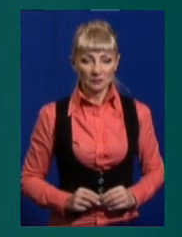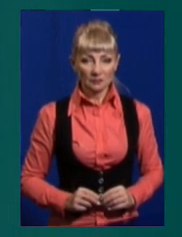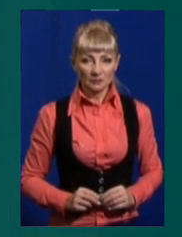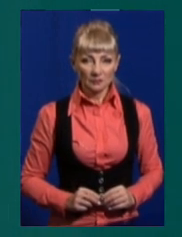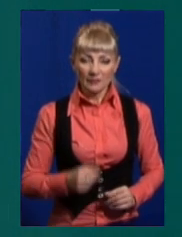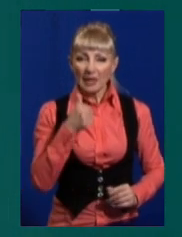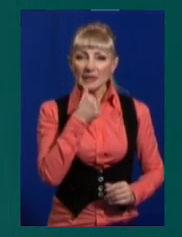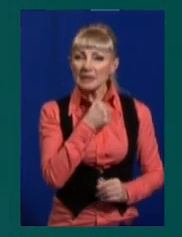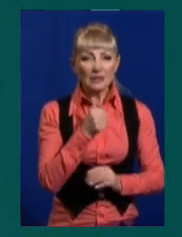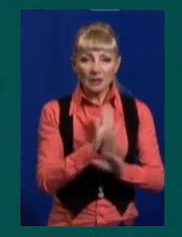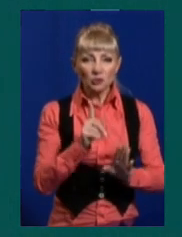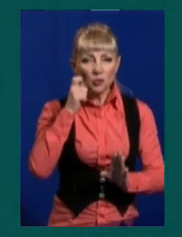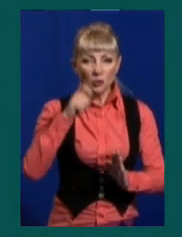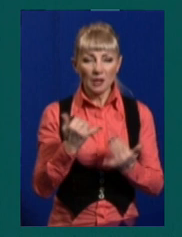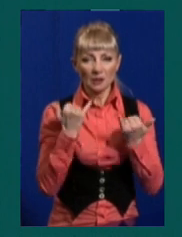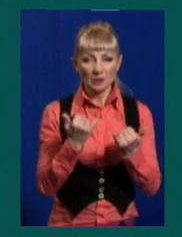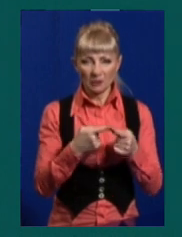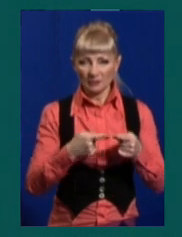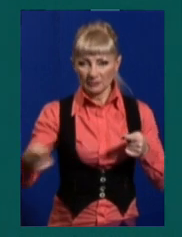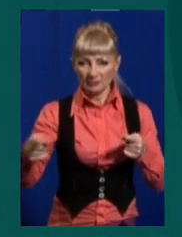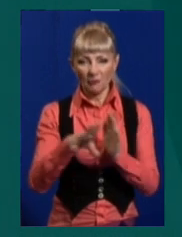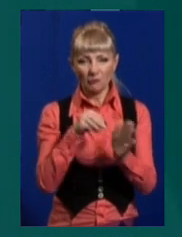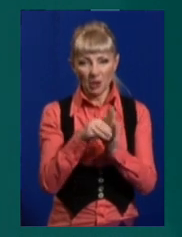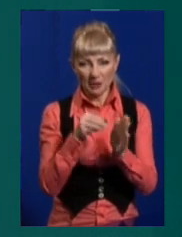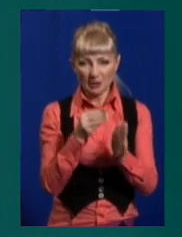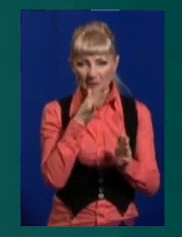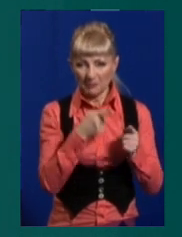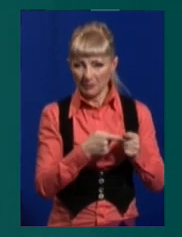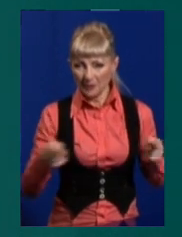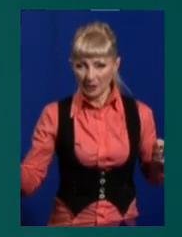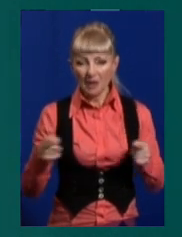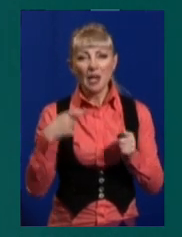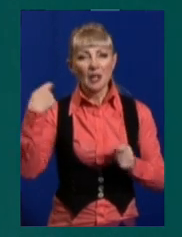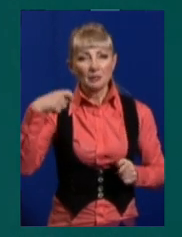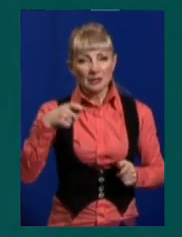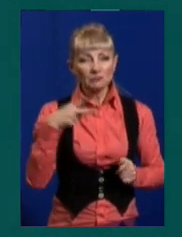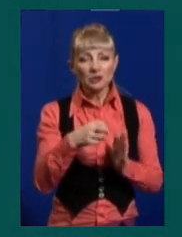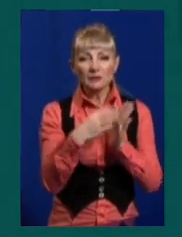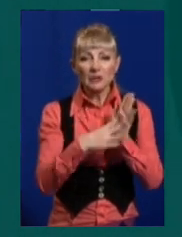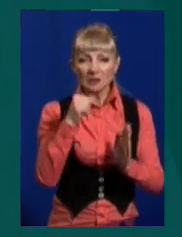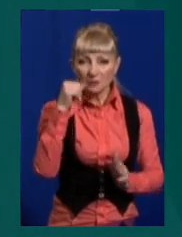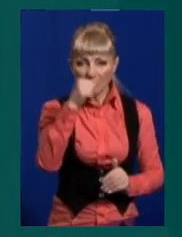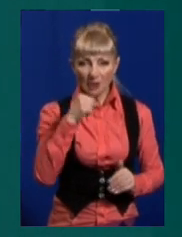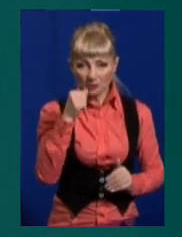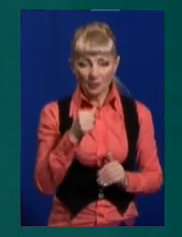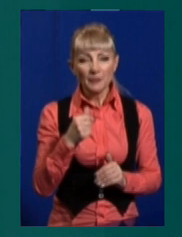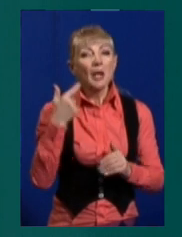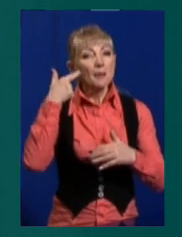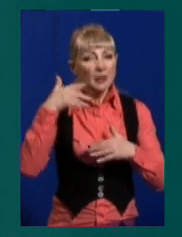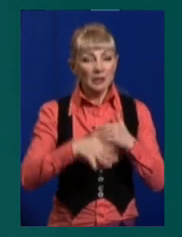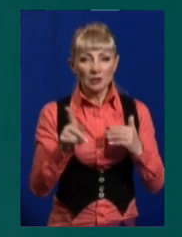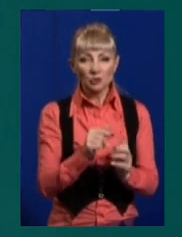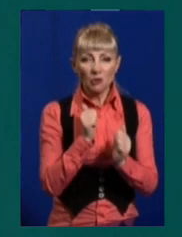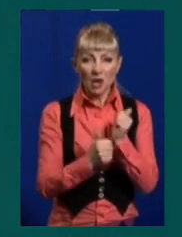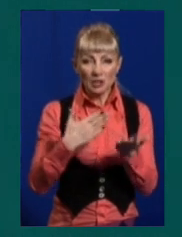Не секрет, що країна вступає зараз у тривалий виборчий цикл президентські і парламентські вибори 2019 року. Цілком зрозуміло, що